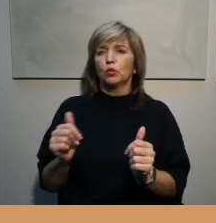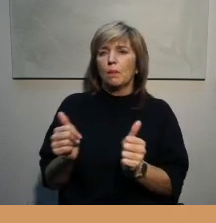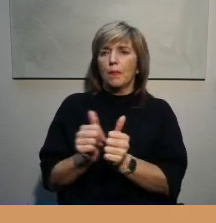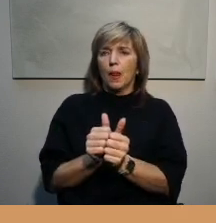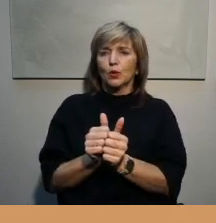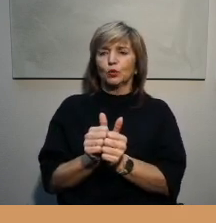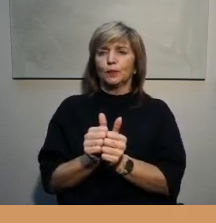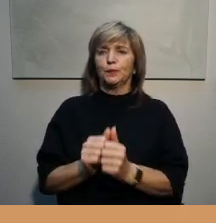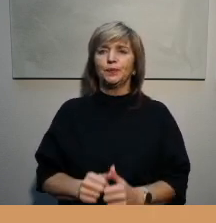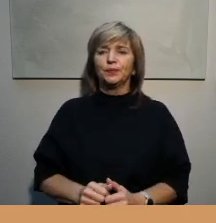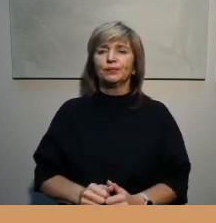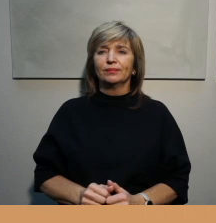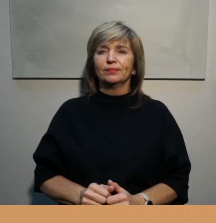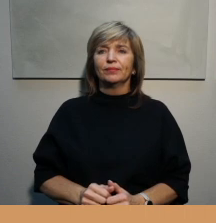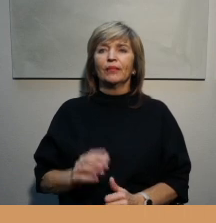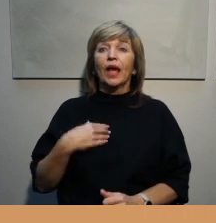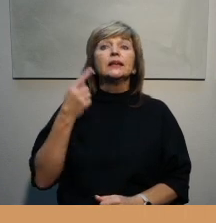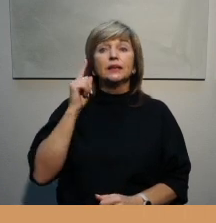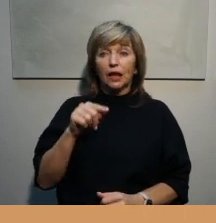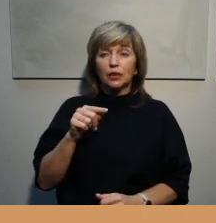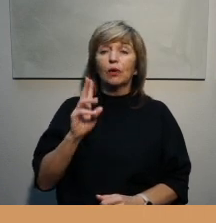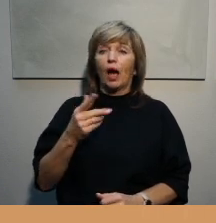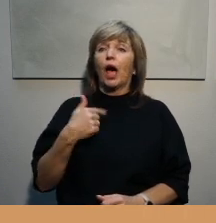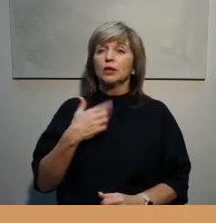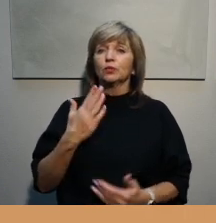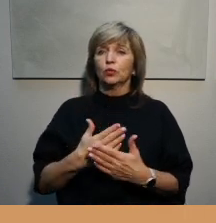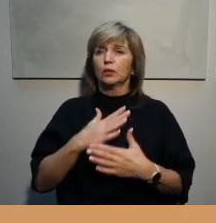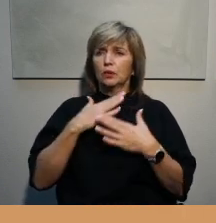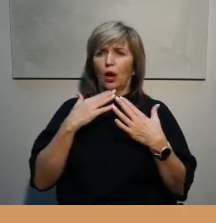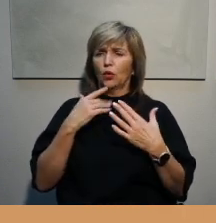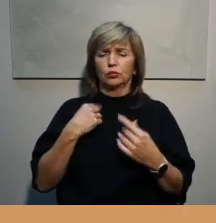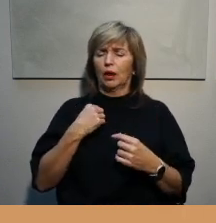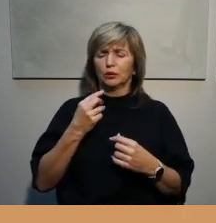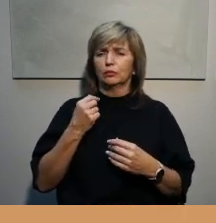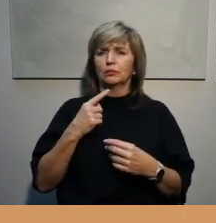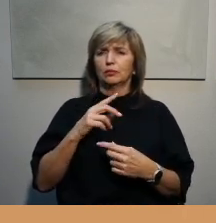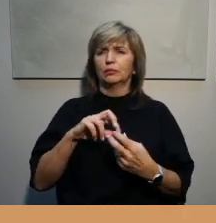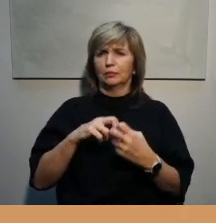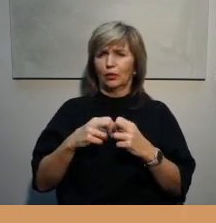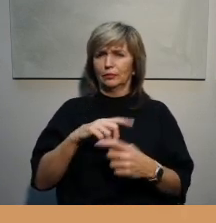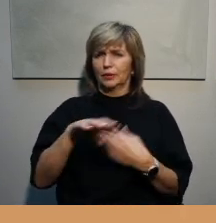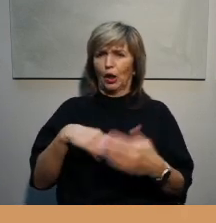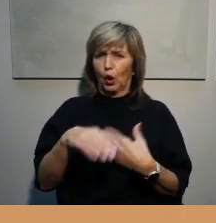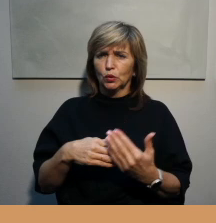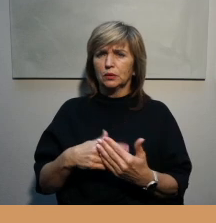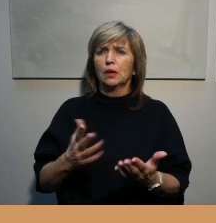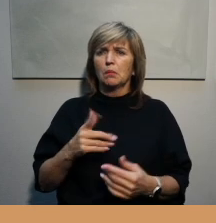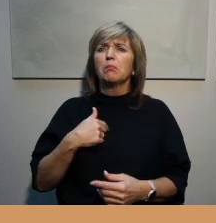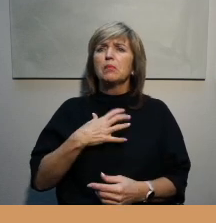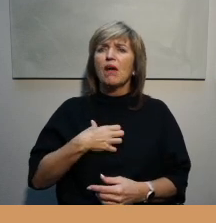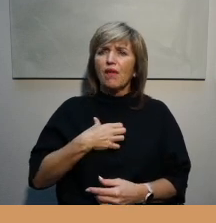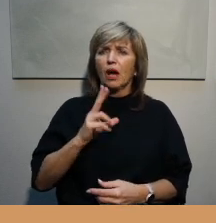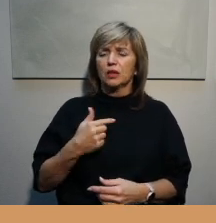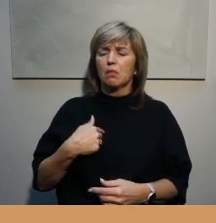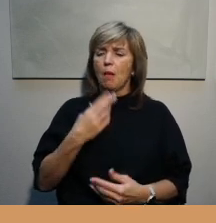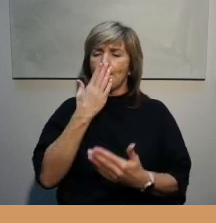blakus. Es zinu, ka esmu daudz ko salaidis grīstē, bet man vajag kādu,